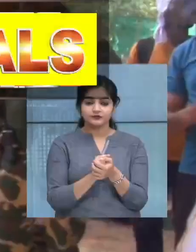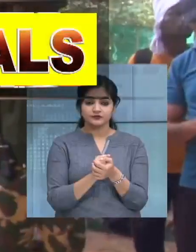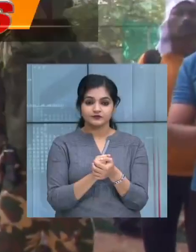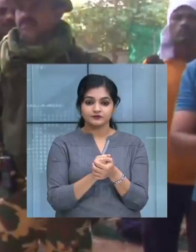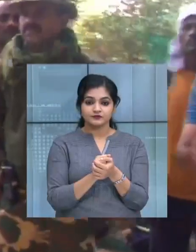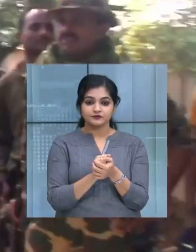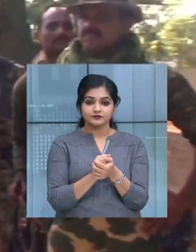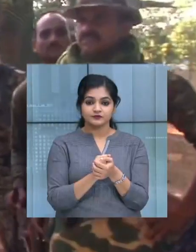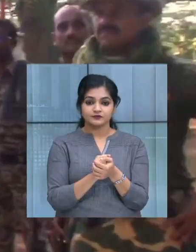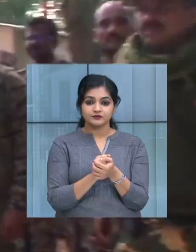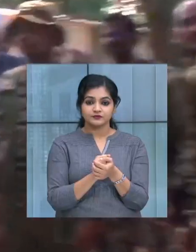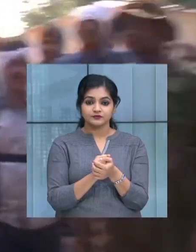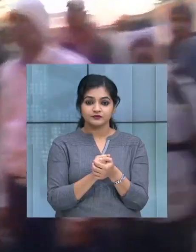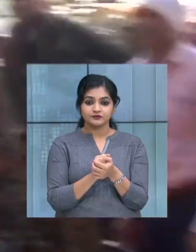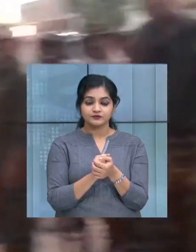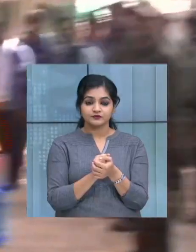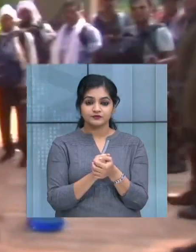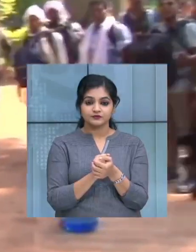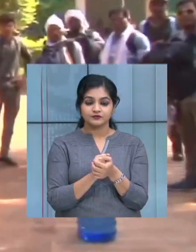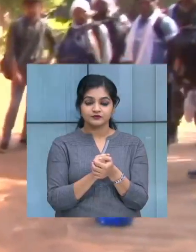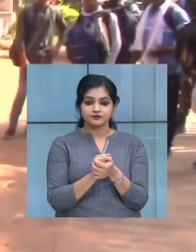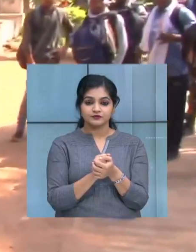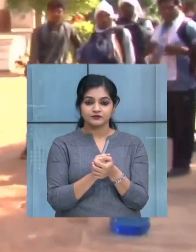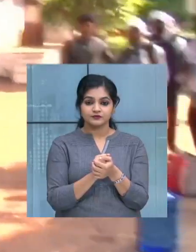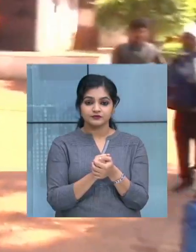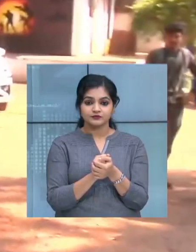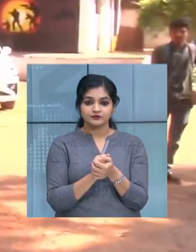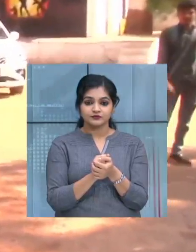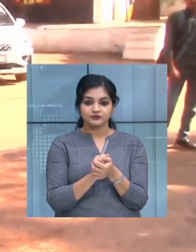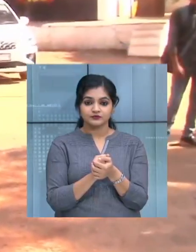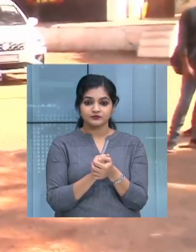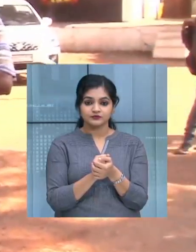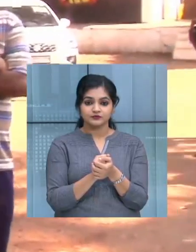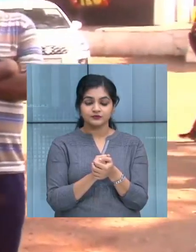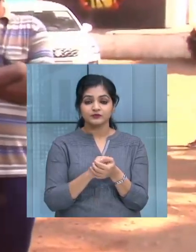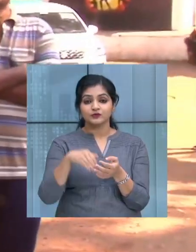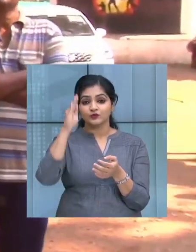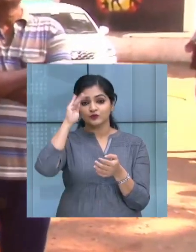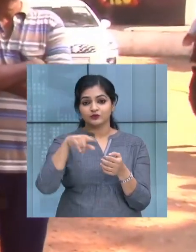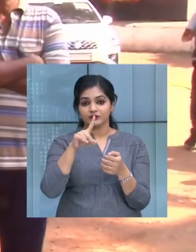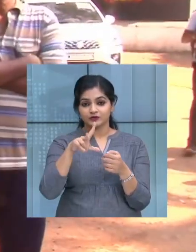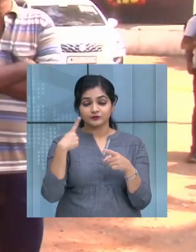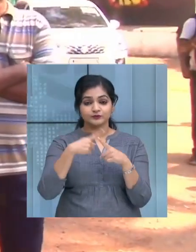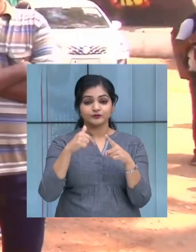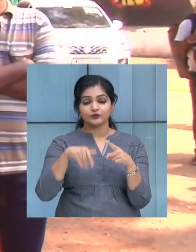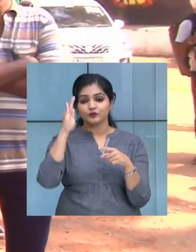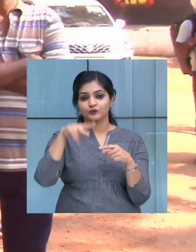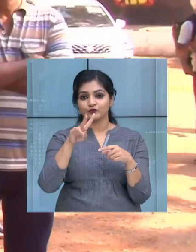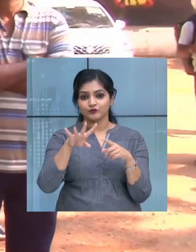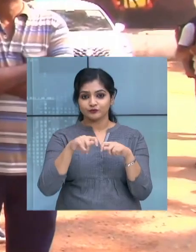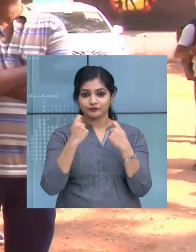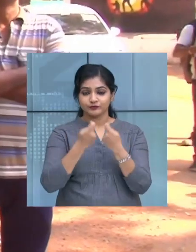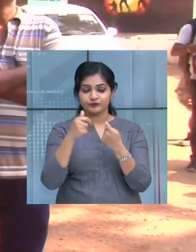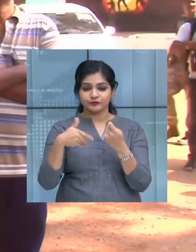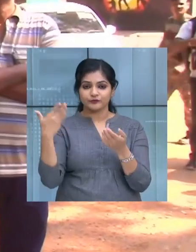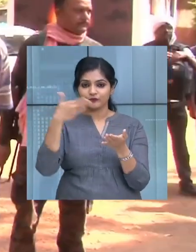न्यूज़ कवर करने के लिए 2 चैनल्स आ गए हैं. न्यूज़ 18 है और न्यूज़ 24. न्यूज़ 24 मेंडोडोला